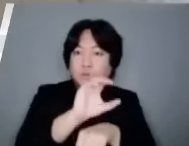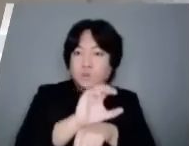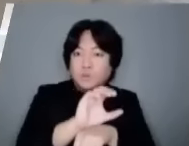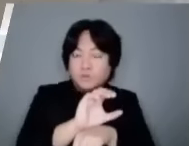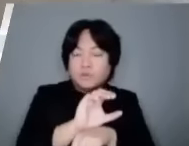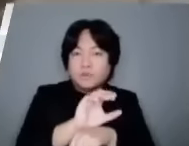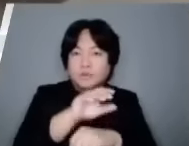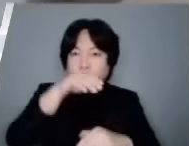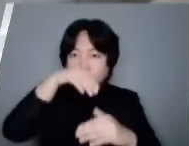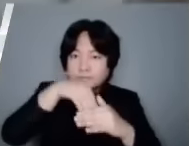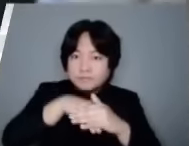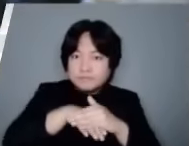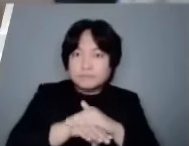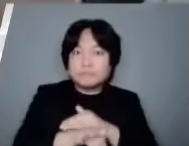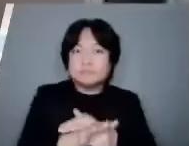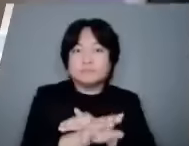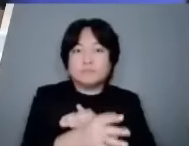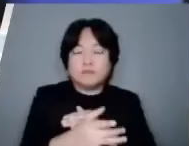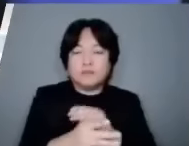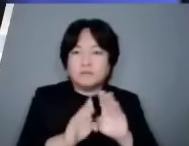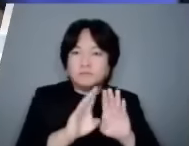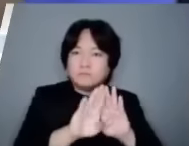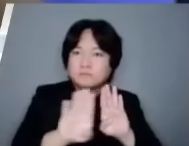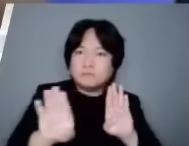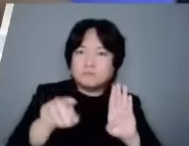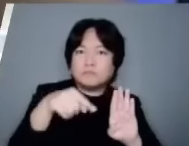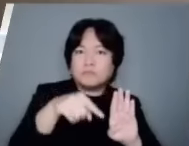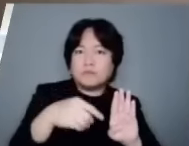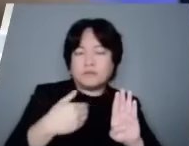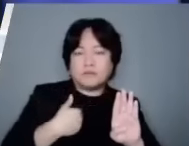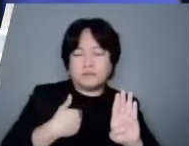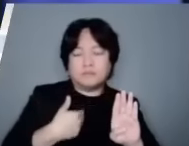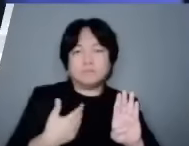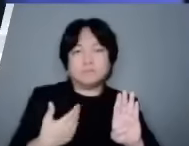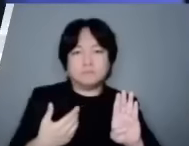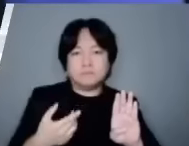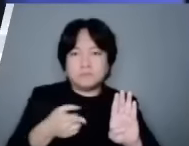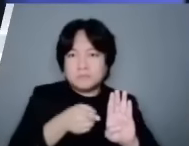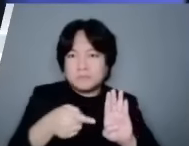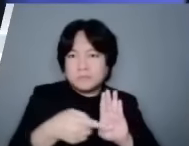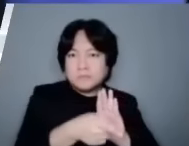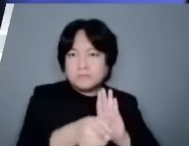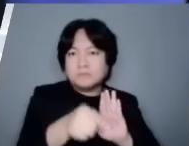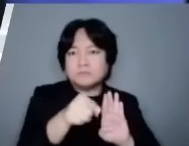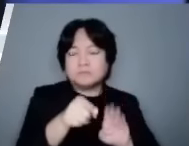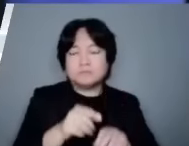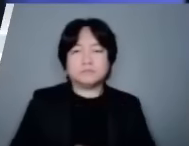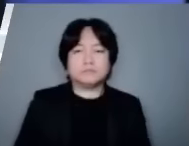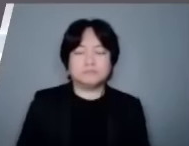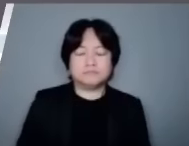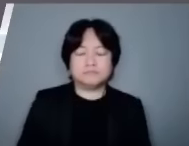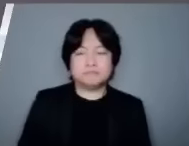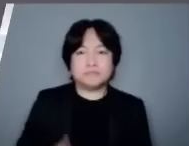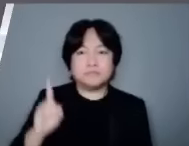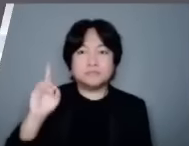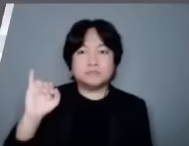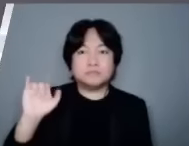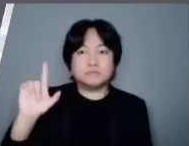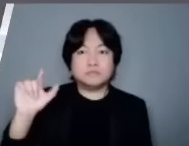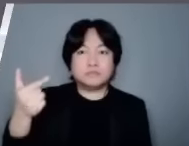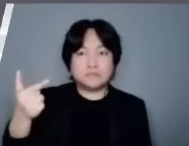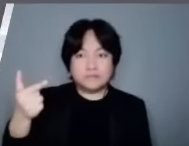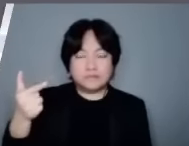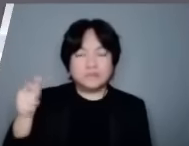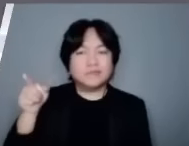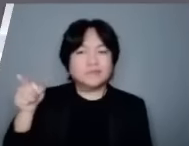door. At dito ka ngayon papasok. Ang lagusang tinutukoy ni DILG Secretary Benhur Abalos, tumbok daw ang